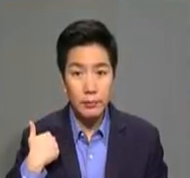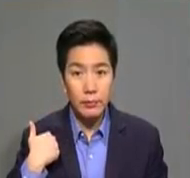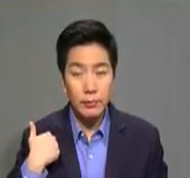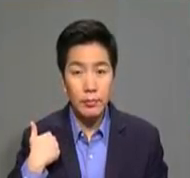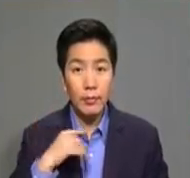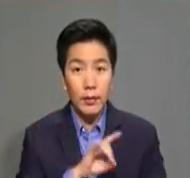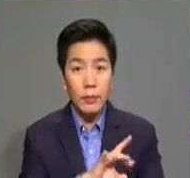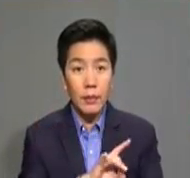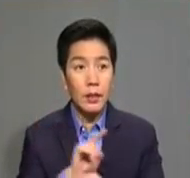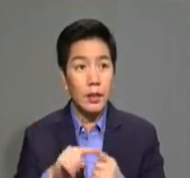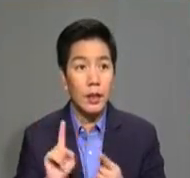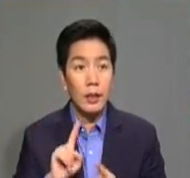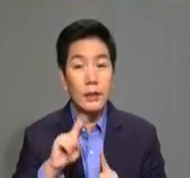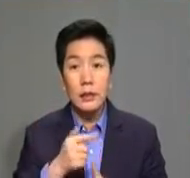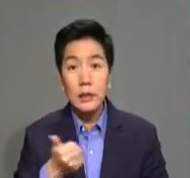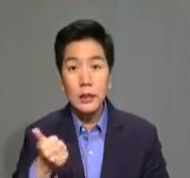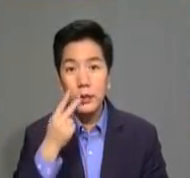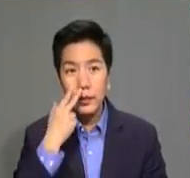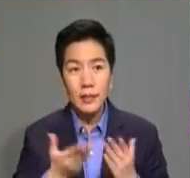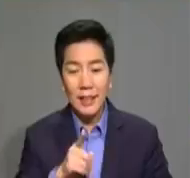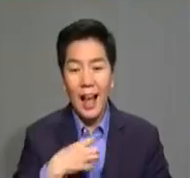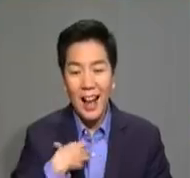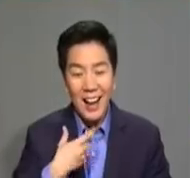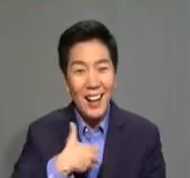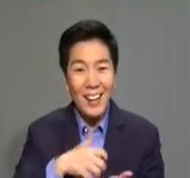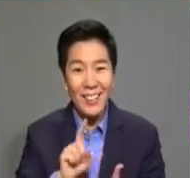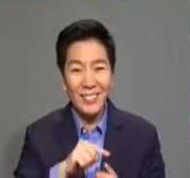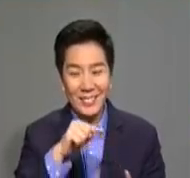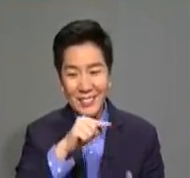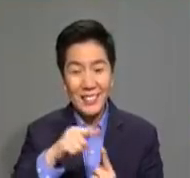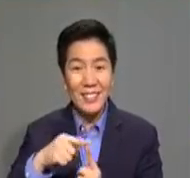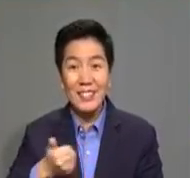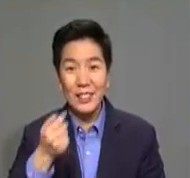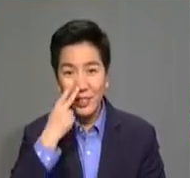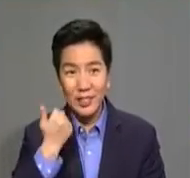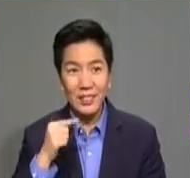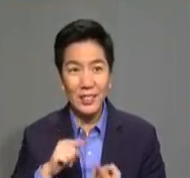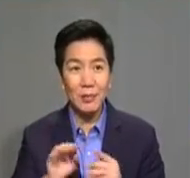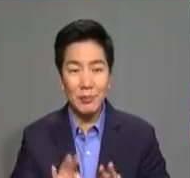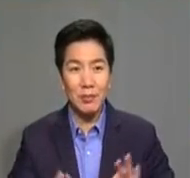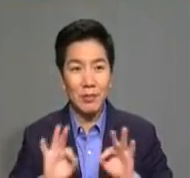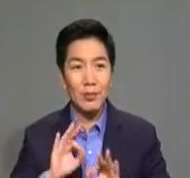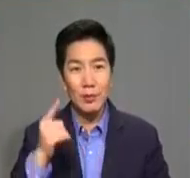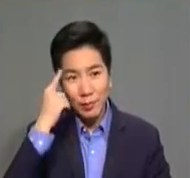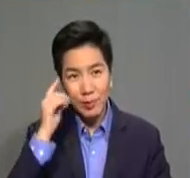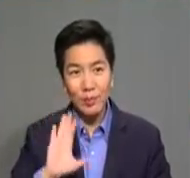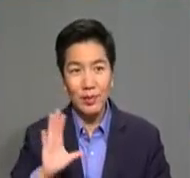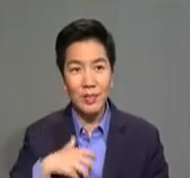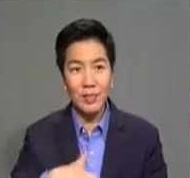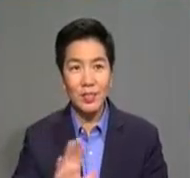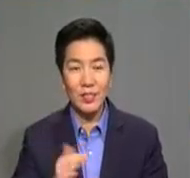น้ำเมืองเพชรเหรอคะหรือว่าเอาที่อื่น ก็แล้วแต่คุณจะรายงานอะไรที่จำเป็นต้องรู้นะถ้าไม่จำเป็นก็ไม่ต้องรู้ก็ไม่ต้องราย